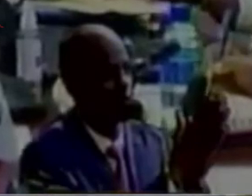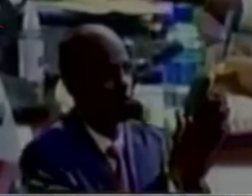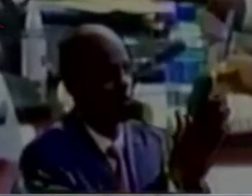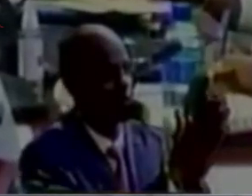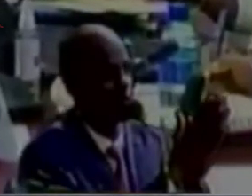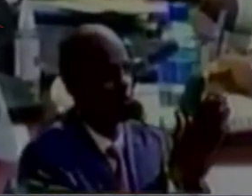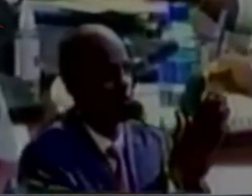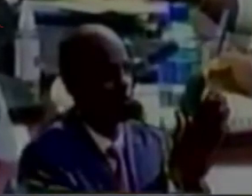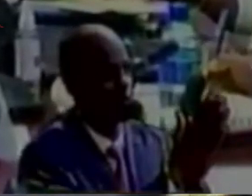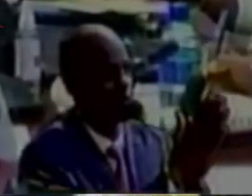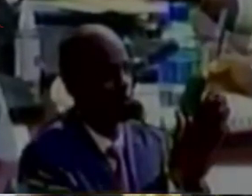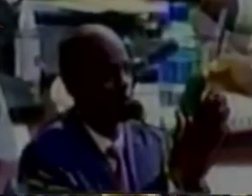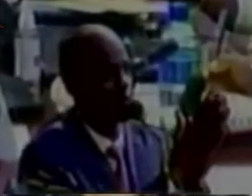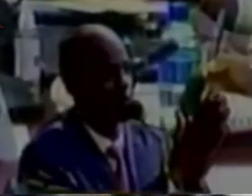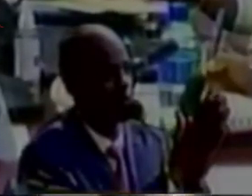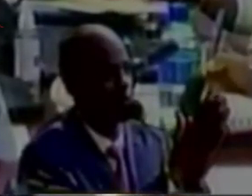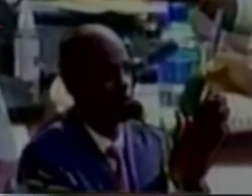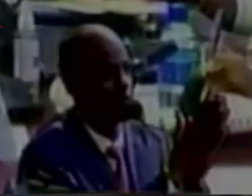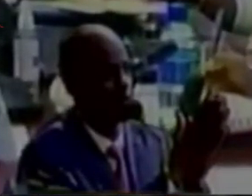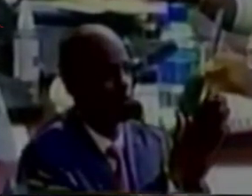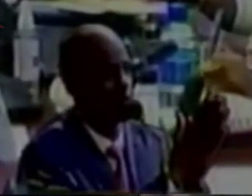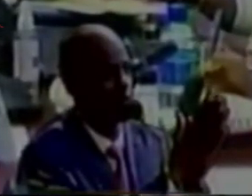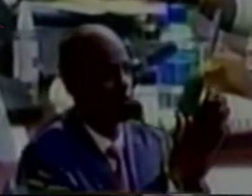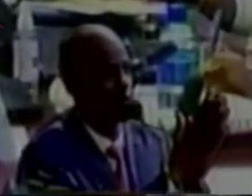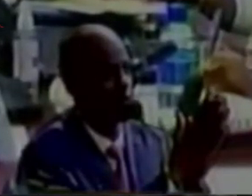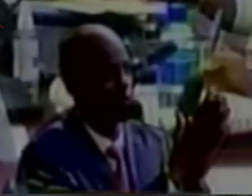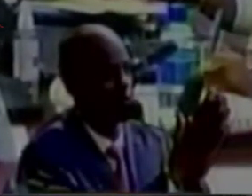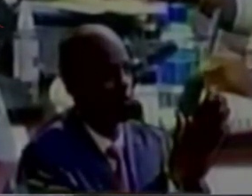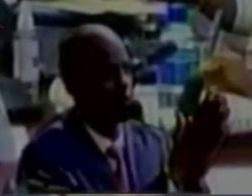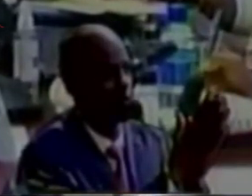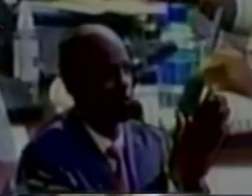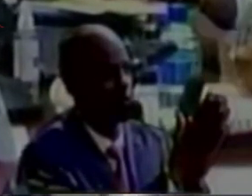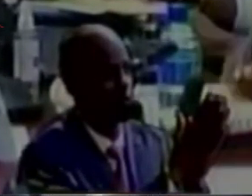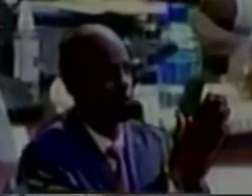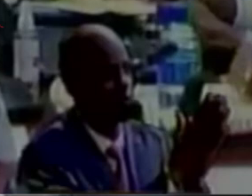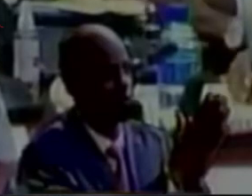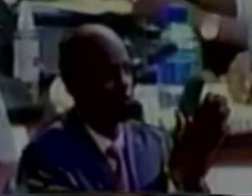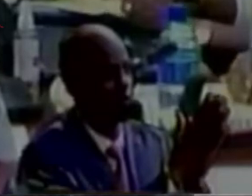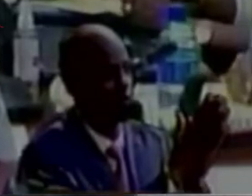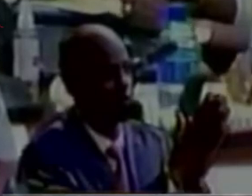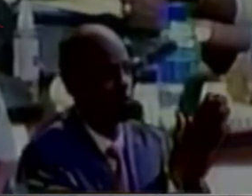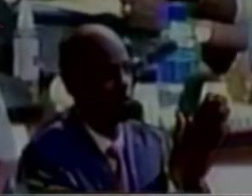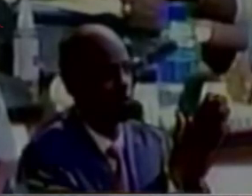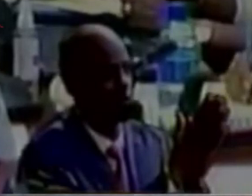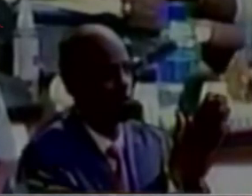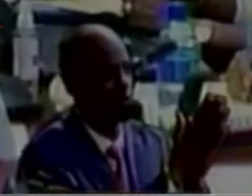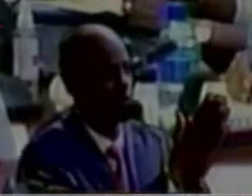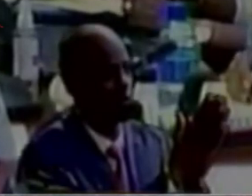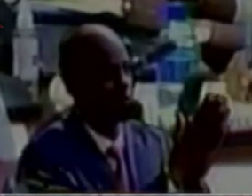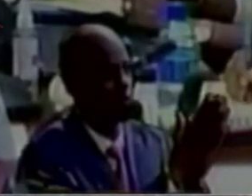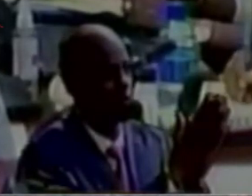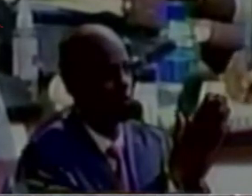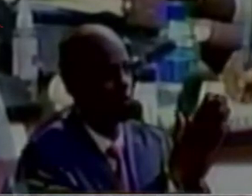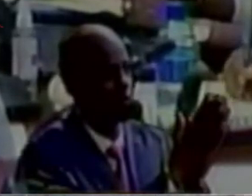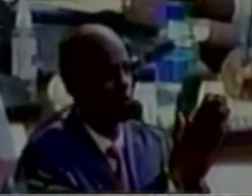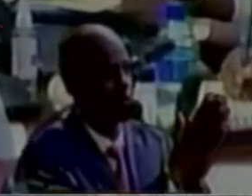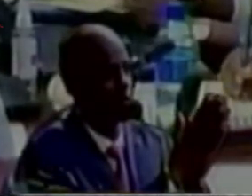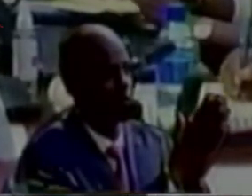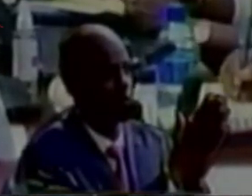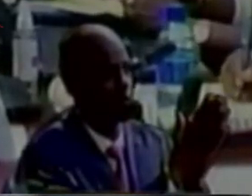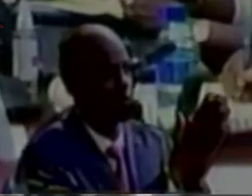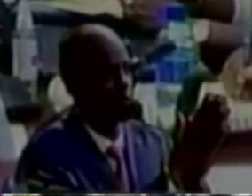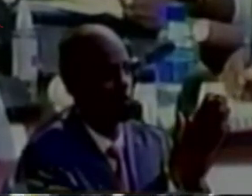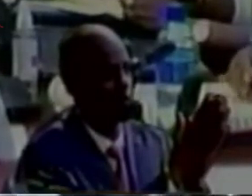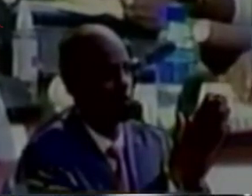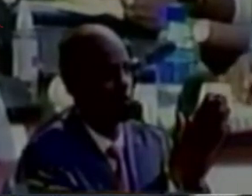ce qui veut dire pas de repassation de marché, quelques 20 millions de dollars qui sont immédiatement disponibles. Et